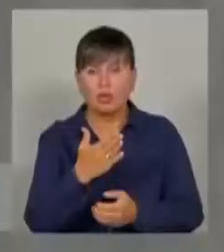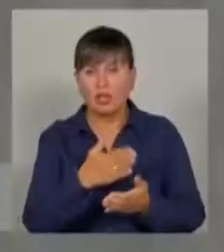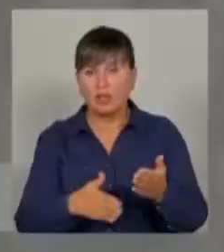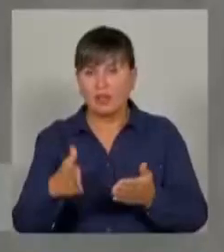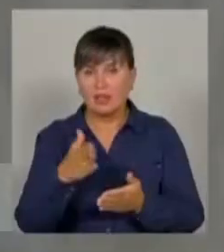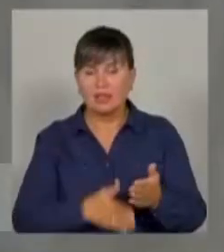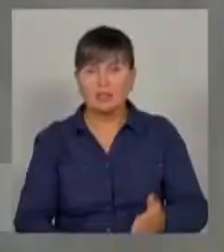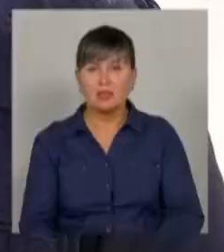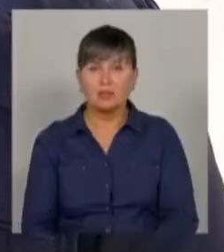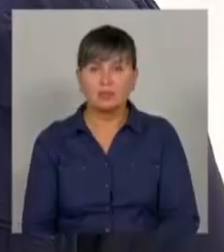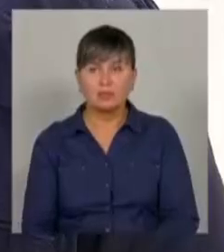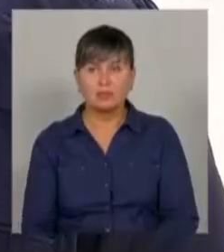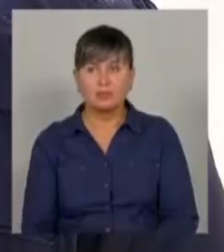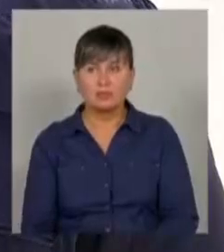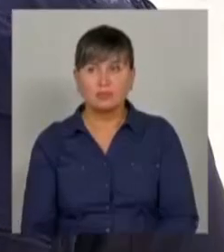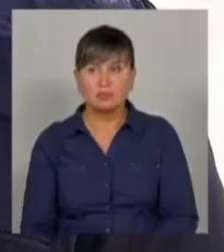ликвидации.